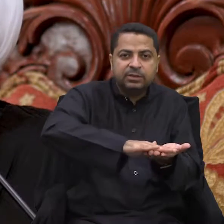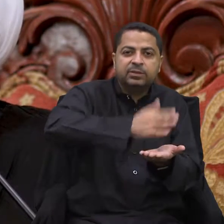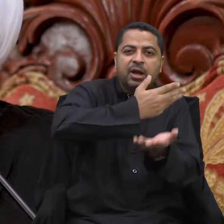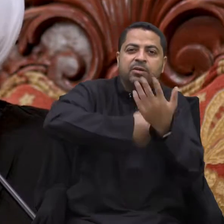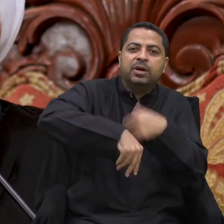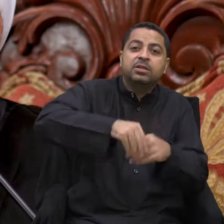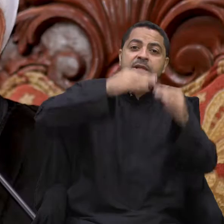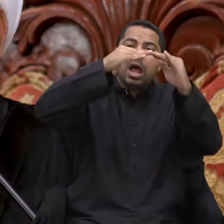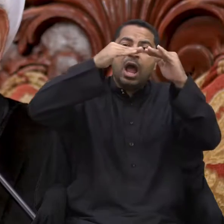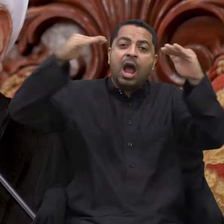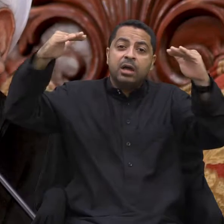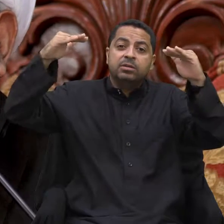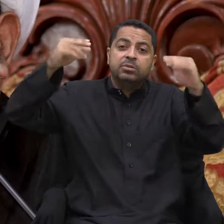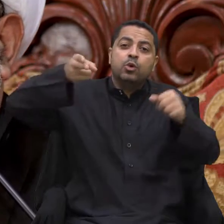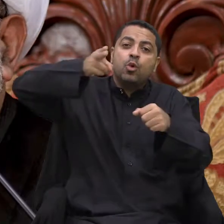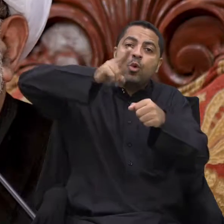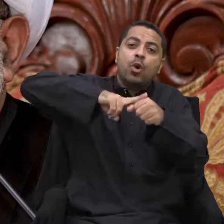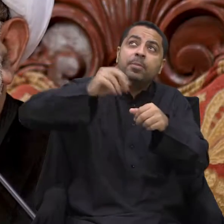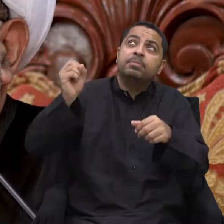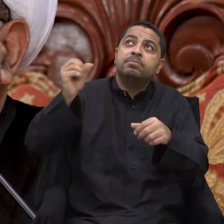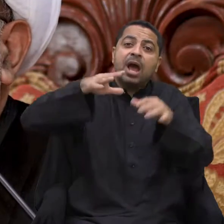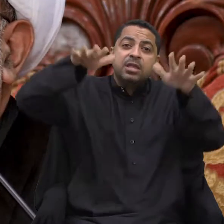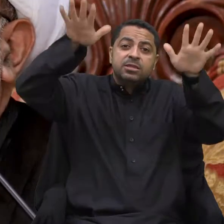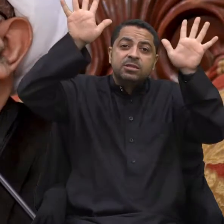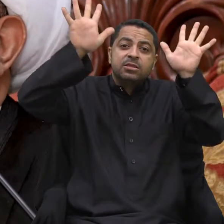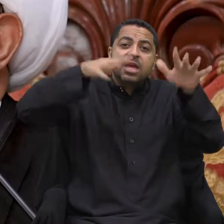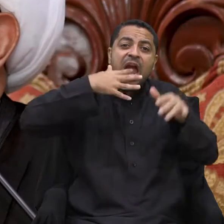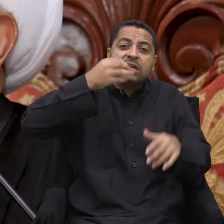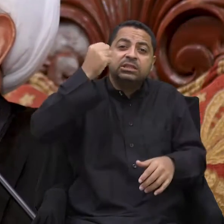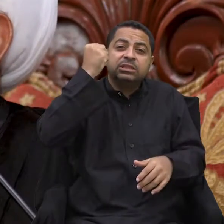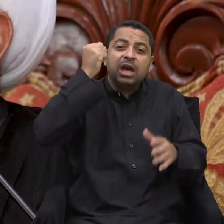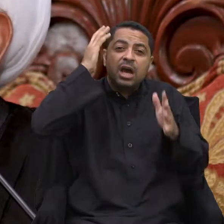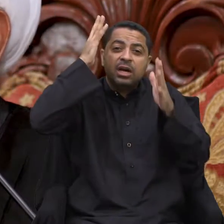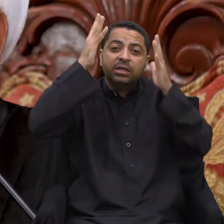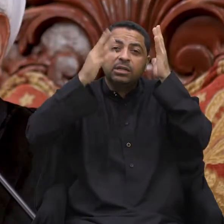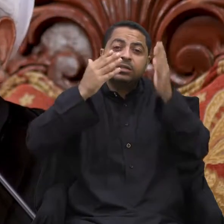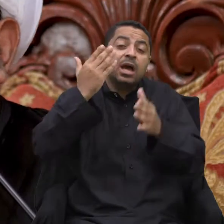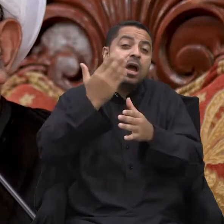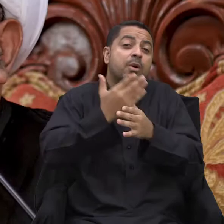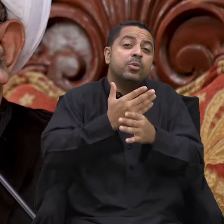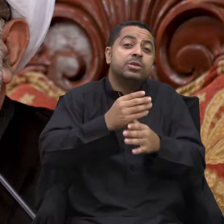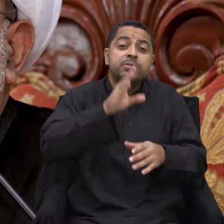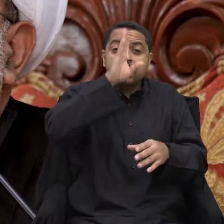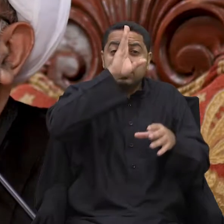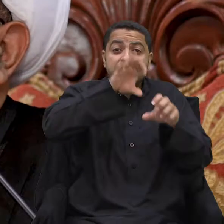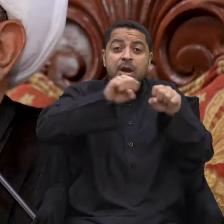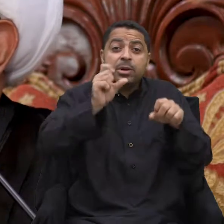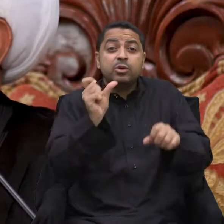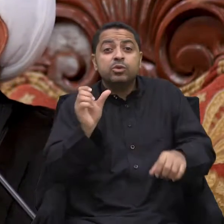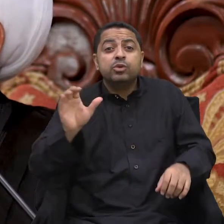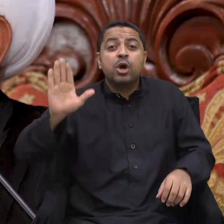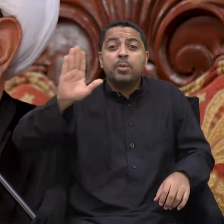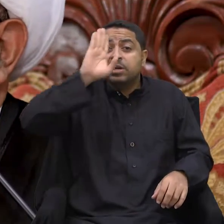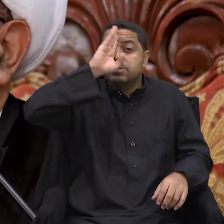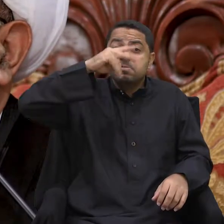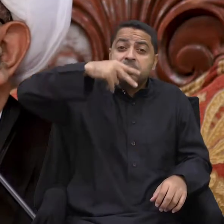عظمت في السماوات على جميع أهل السماوات، عظمت على رسول الله، عظمت على